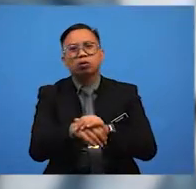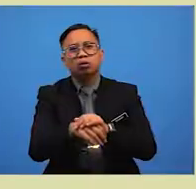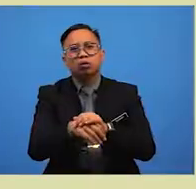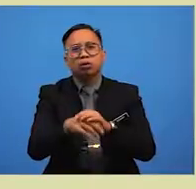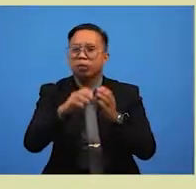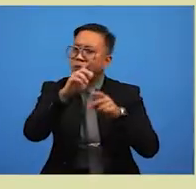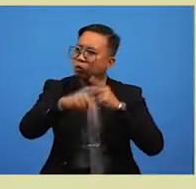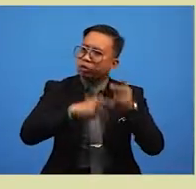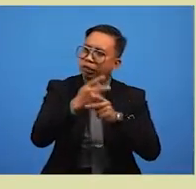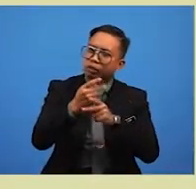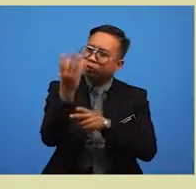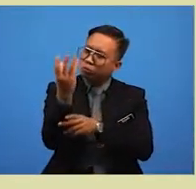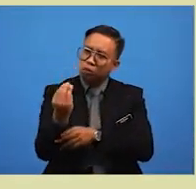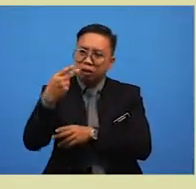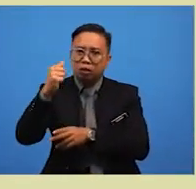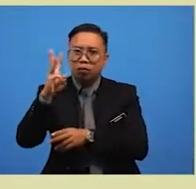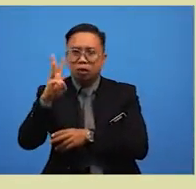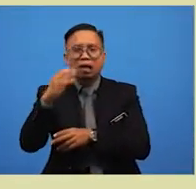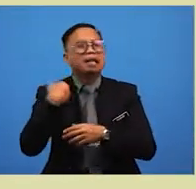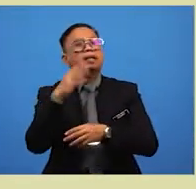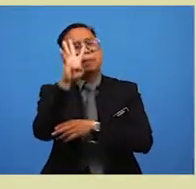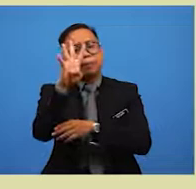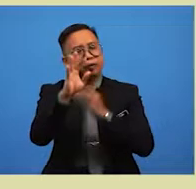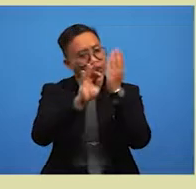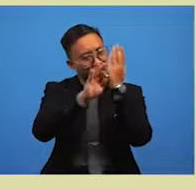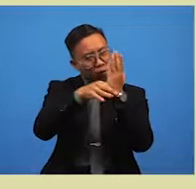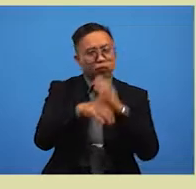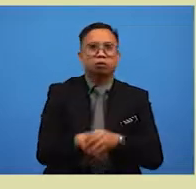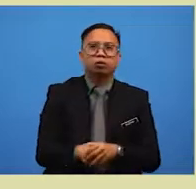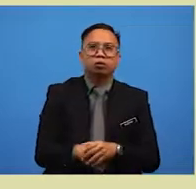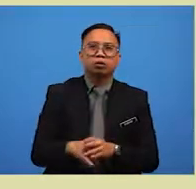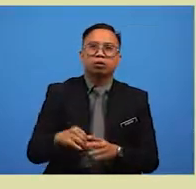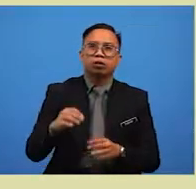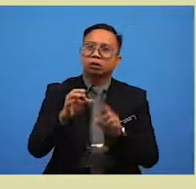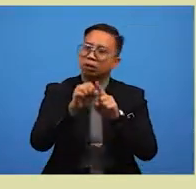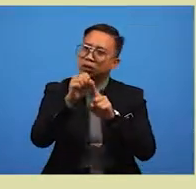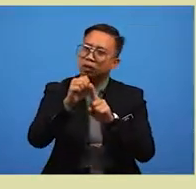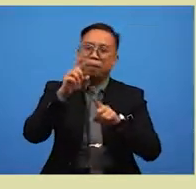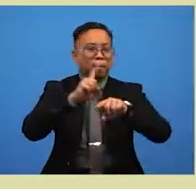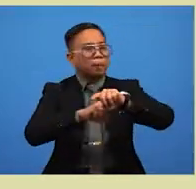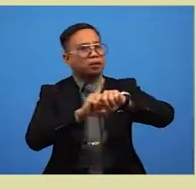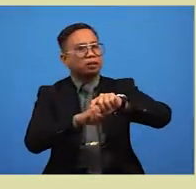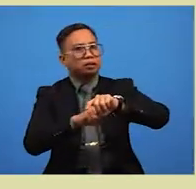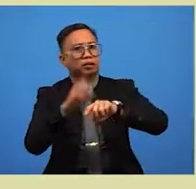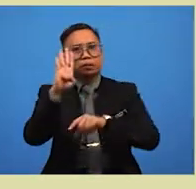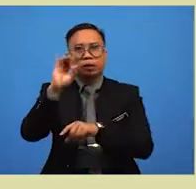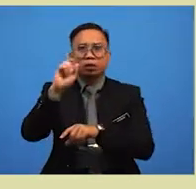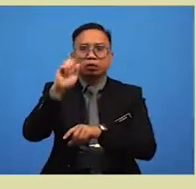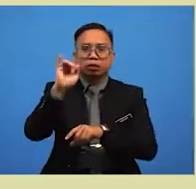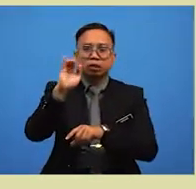hawa? Terdapat empat faktor, iaitu iklim, masa, biotik dan jenis